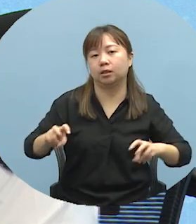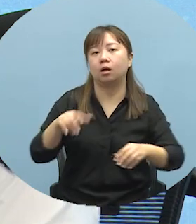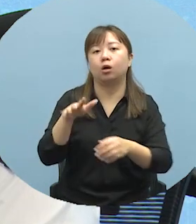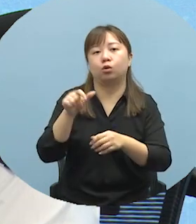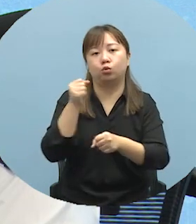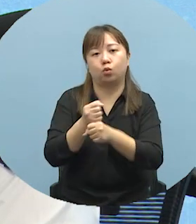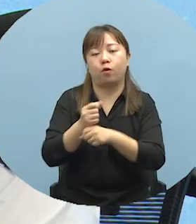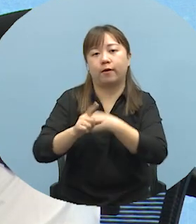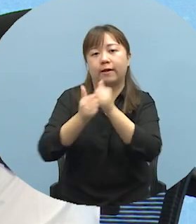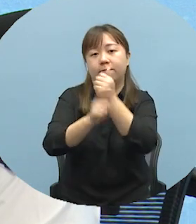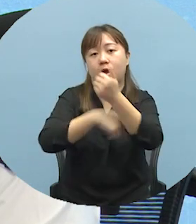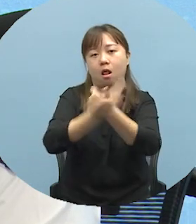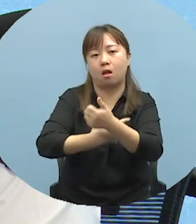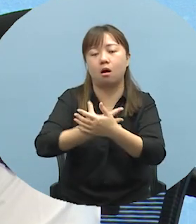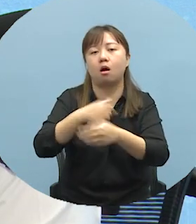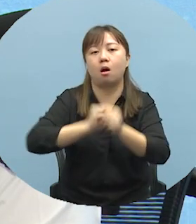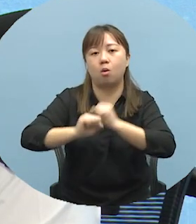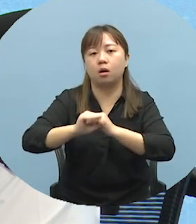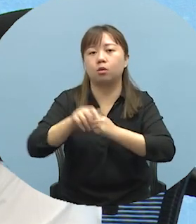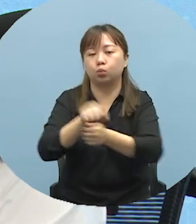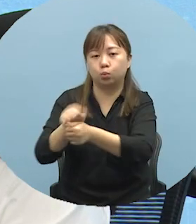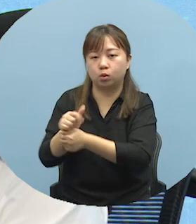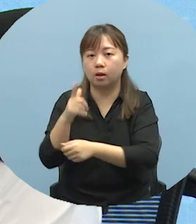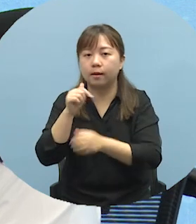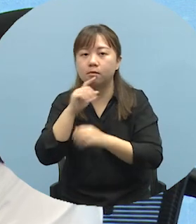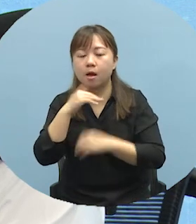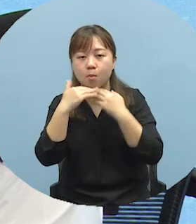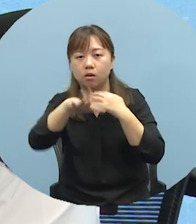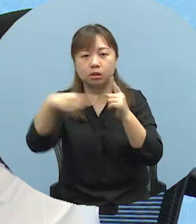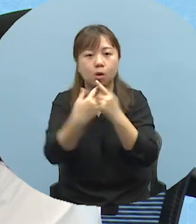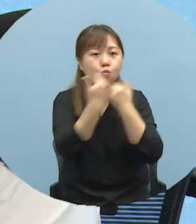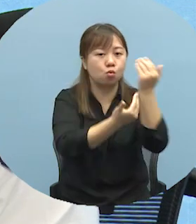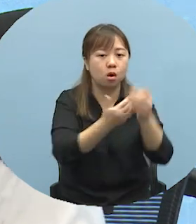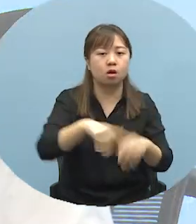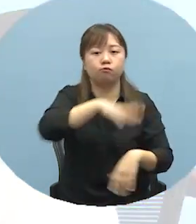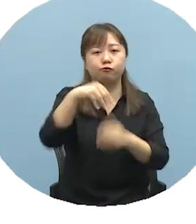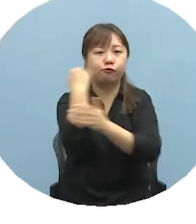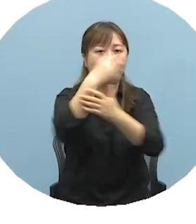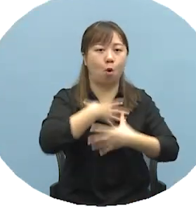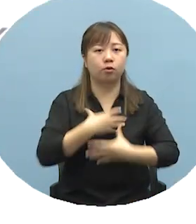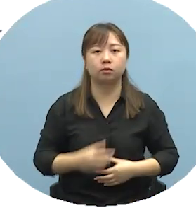以及咧鼓勵市民咧作出舉報。期望做到全民反恐。